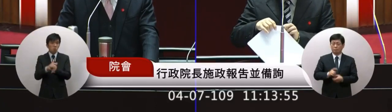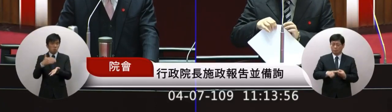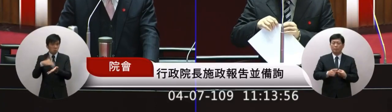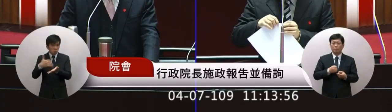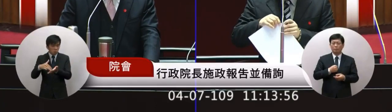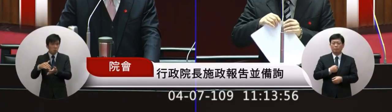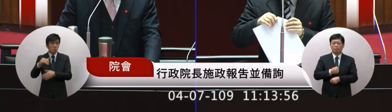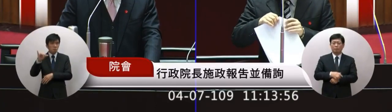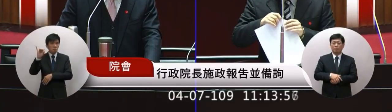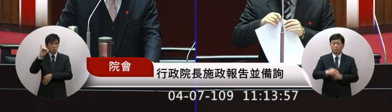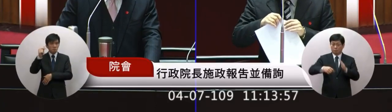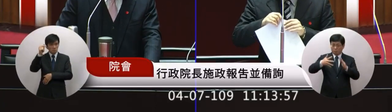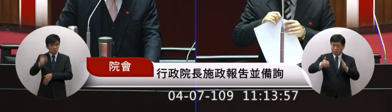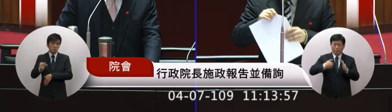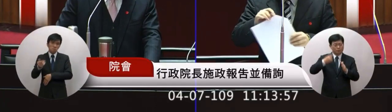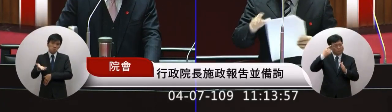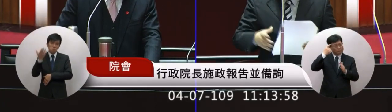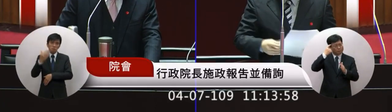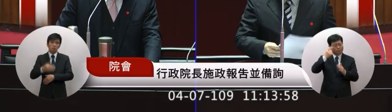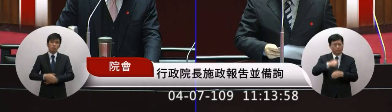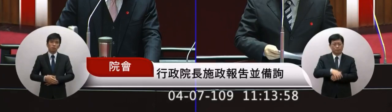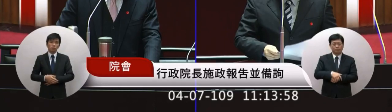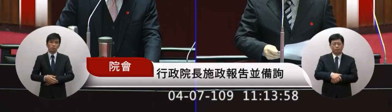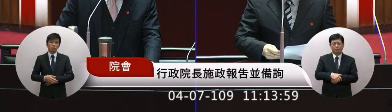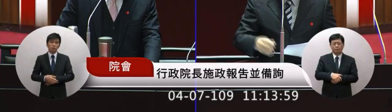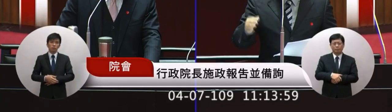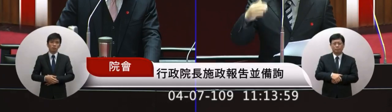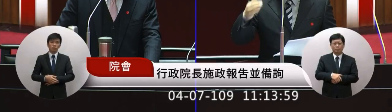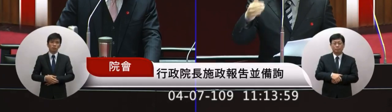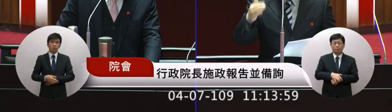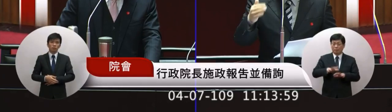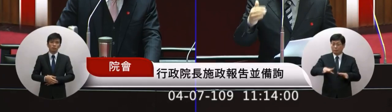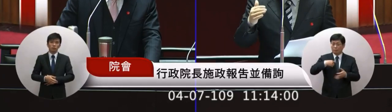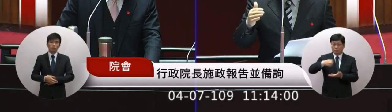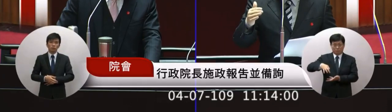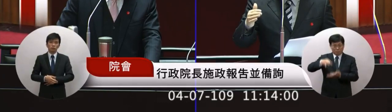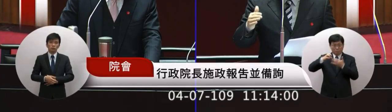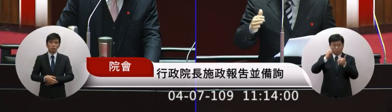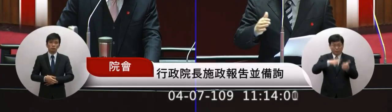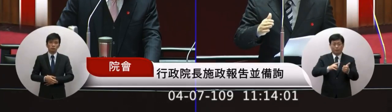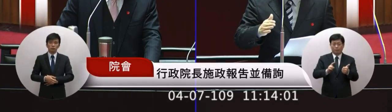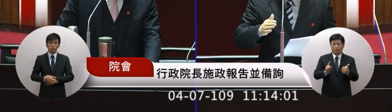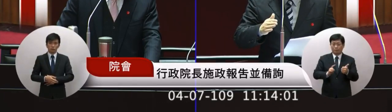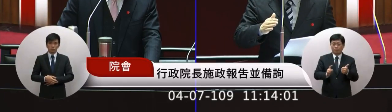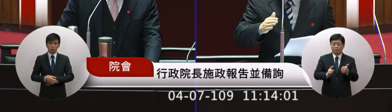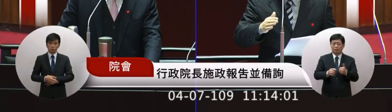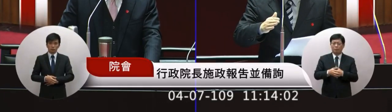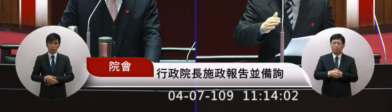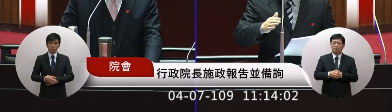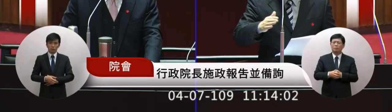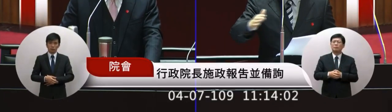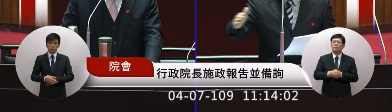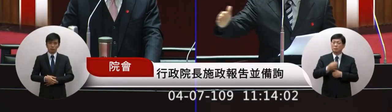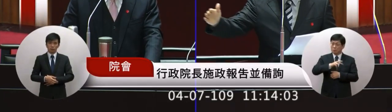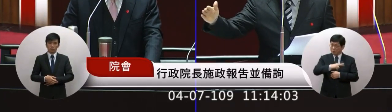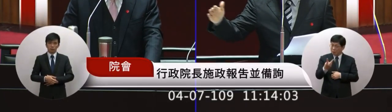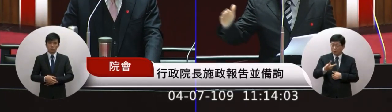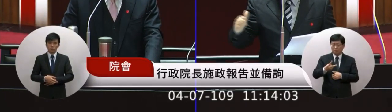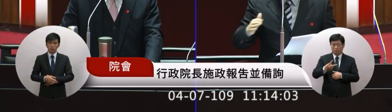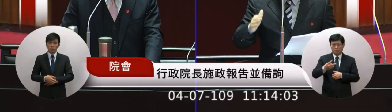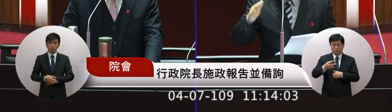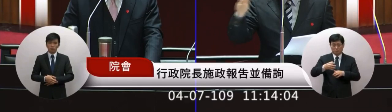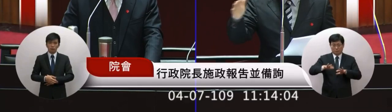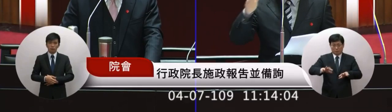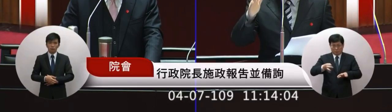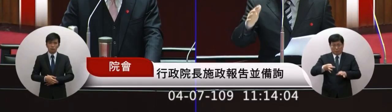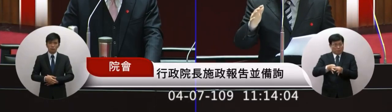1000亿。 院长，那个我在想说，我们提的部分的时候，其实是一个用现金发放给一